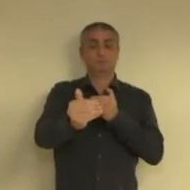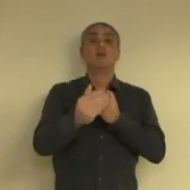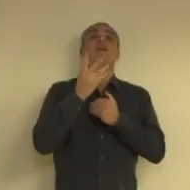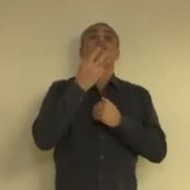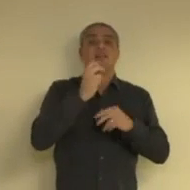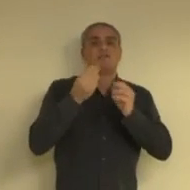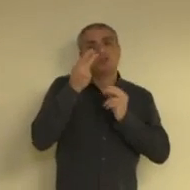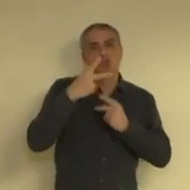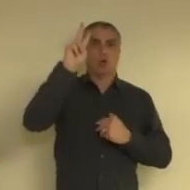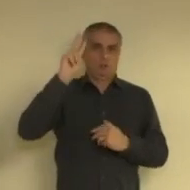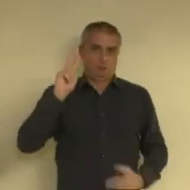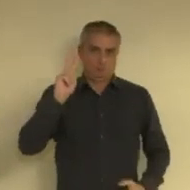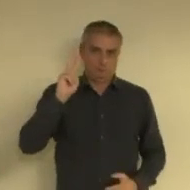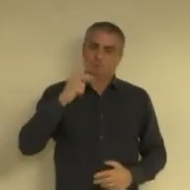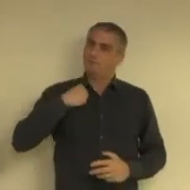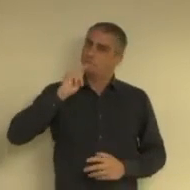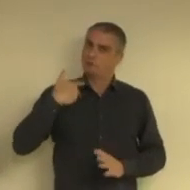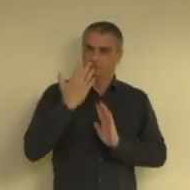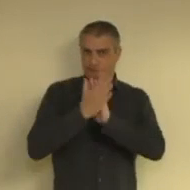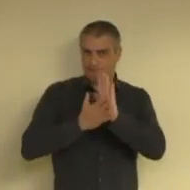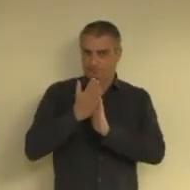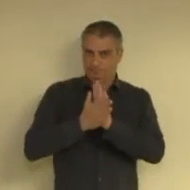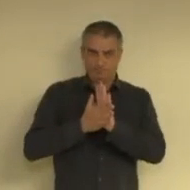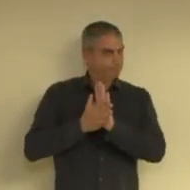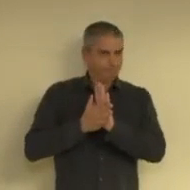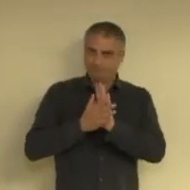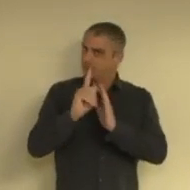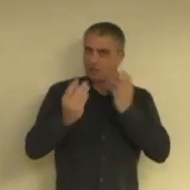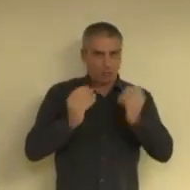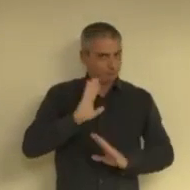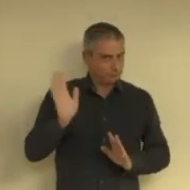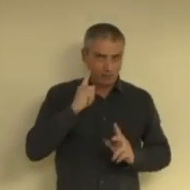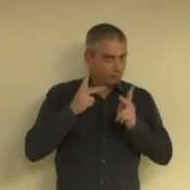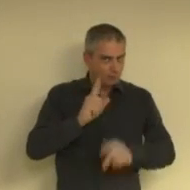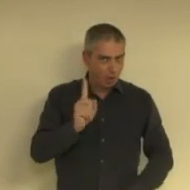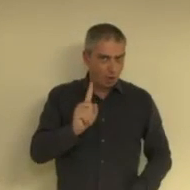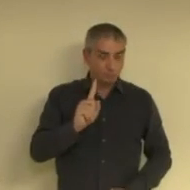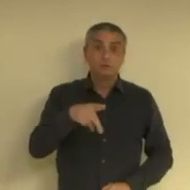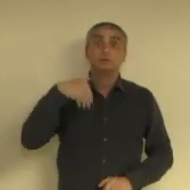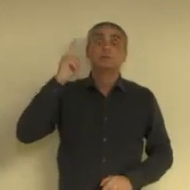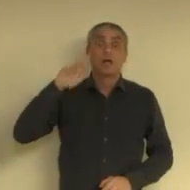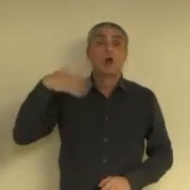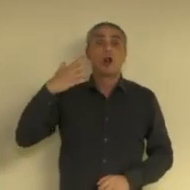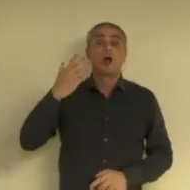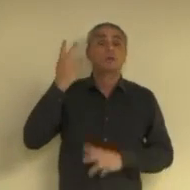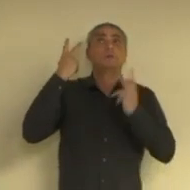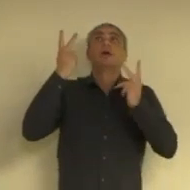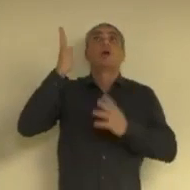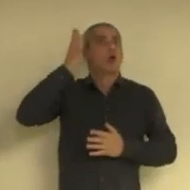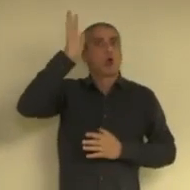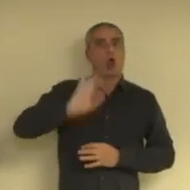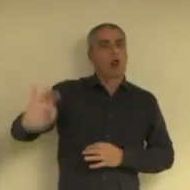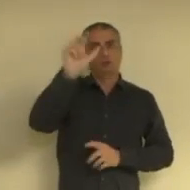ורצוי הרבה יותר. שוב אני אומר, זה לא משחק, זה יכול לחרוץ